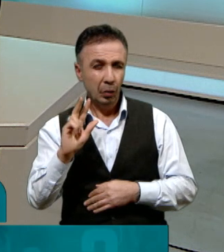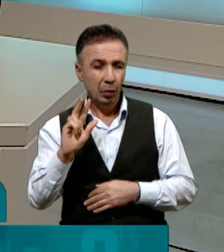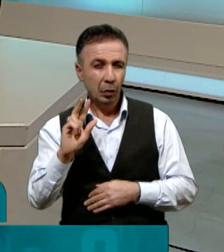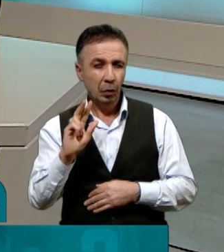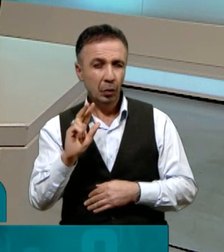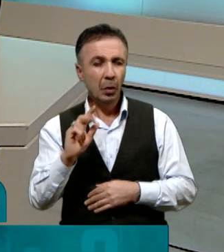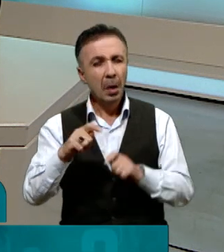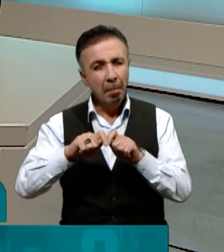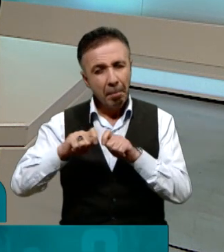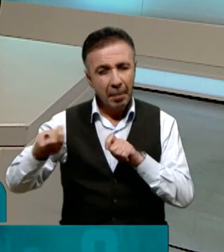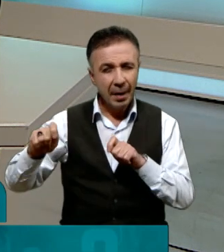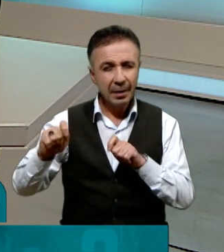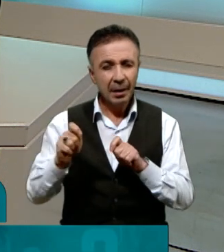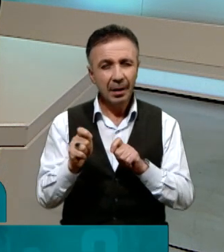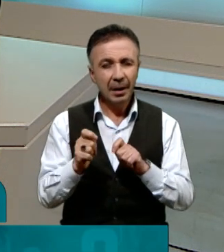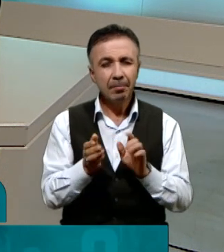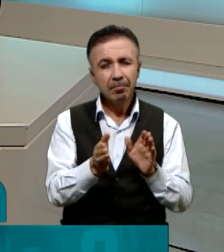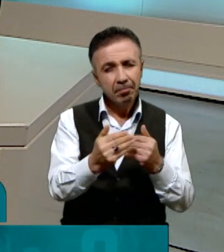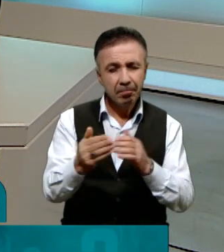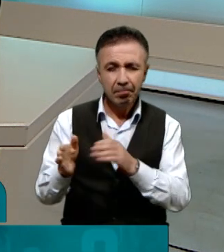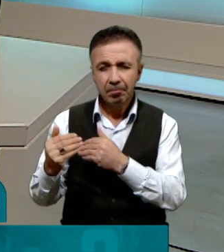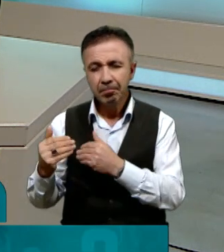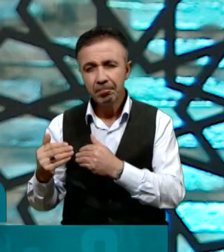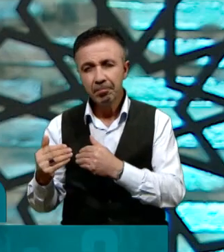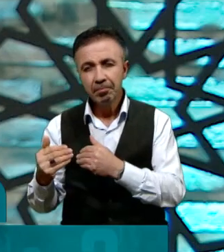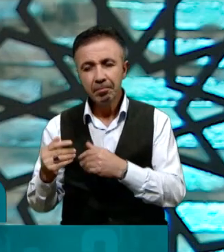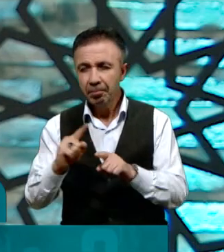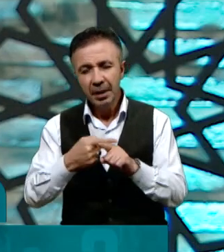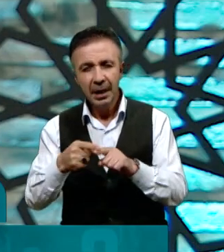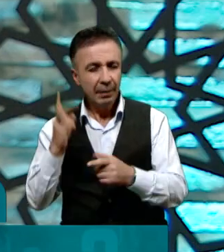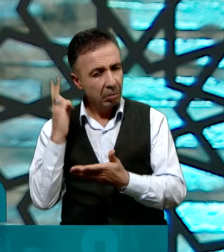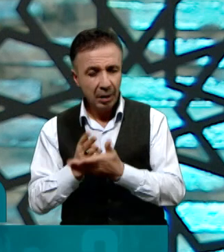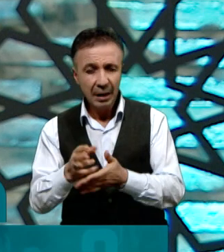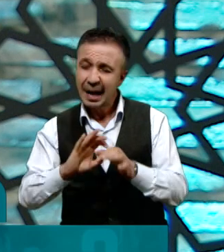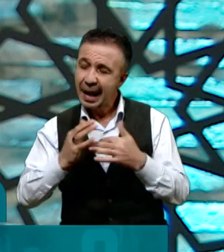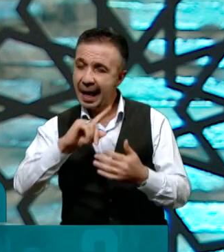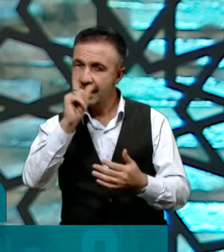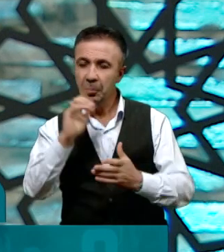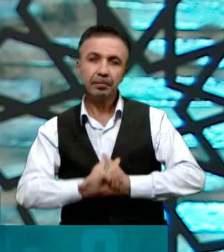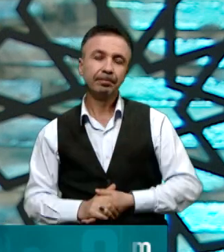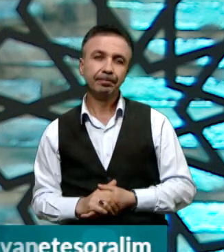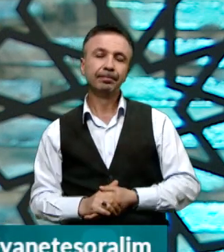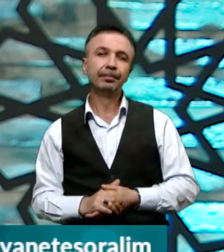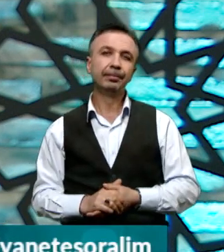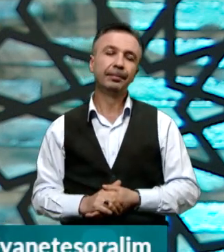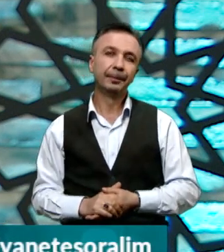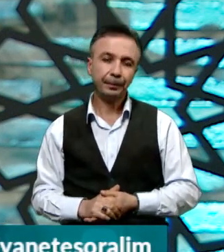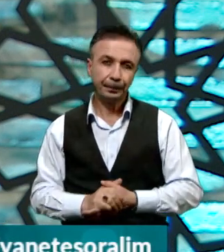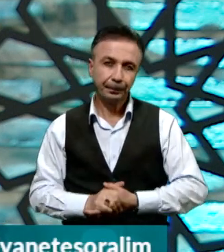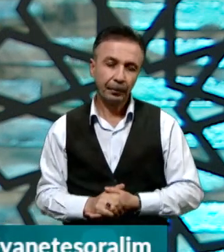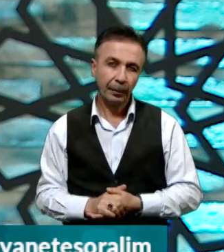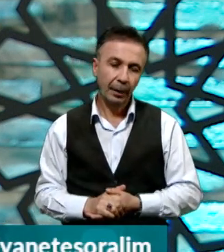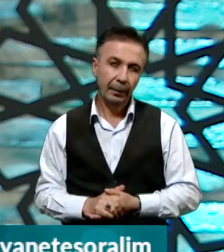Bunun hükmü nedir acaba? Eyvallah. Onu da soralım. Bakalım hocam ne diyecek. Allah kolaylıklar versin Mustafa